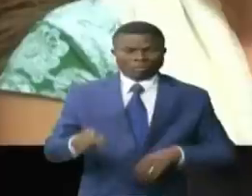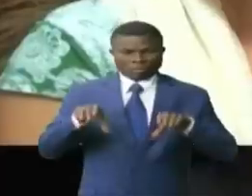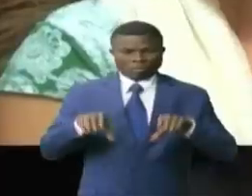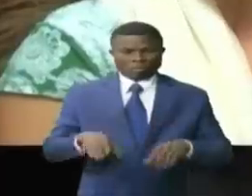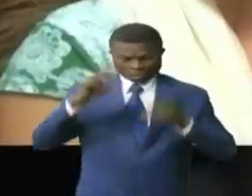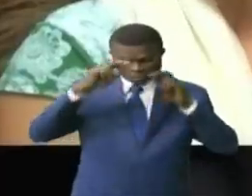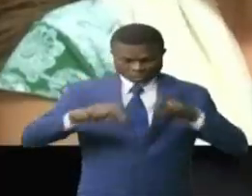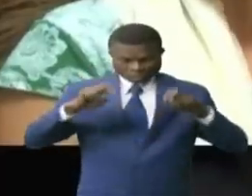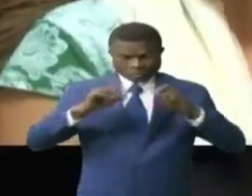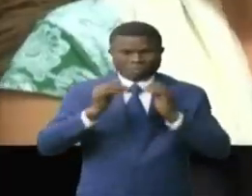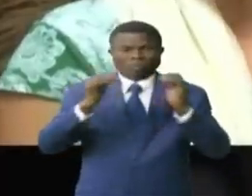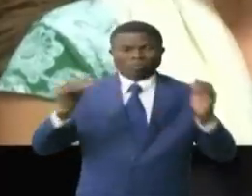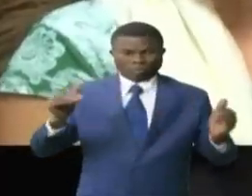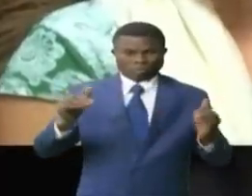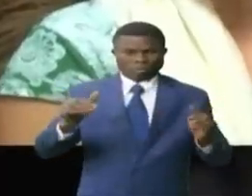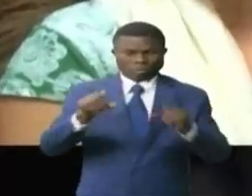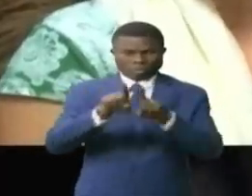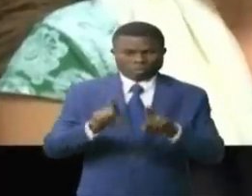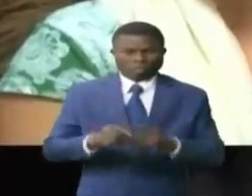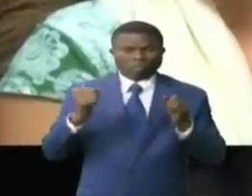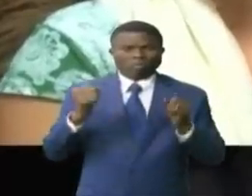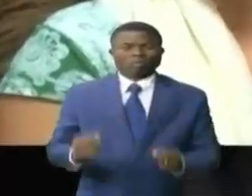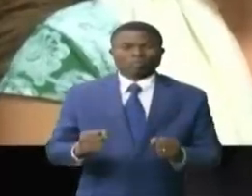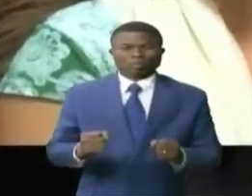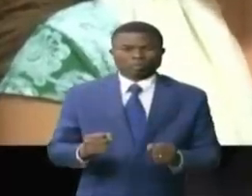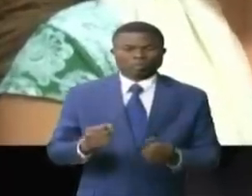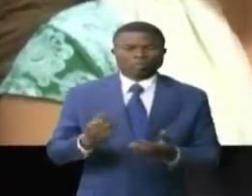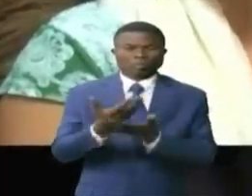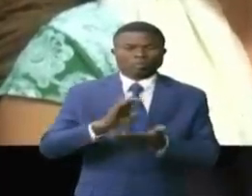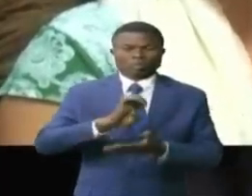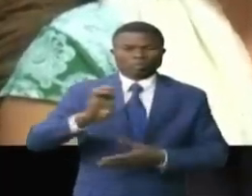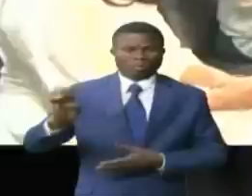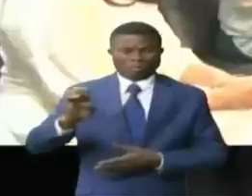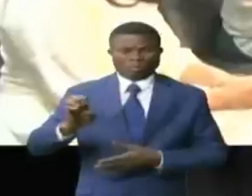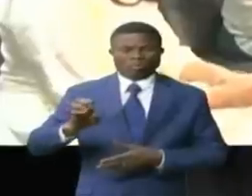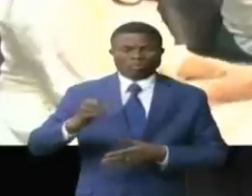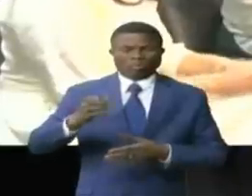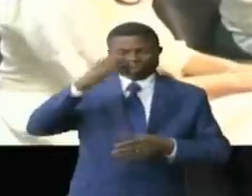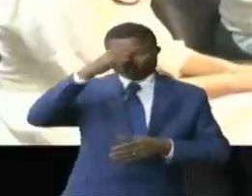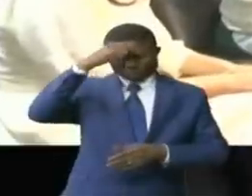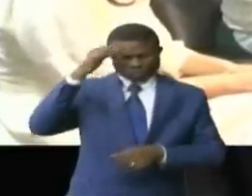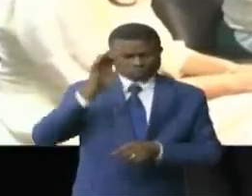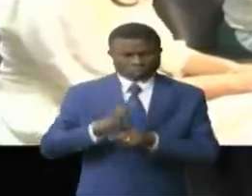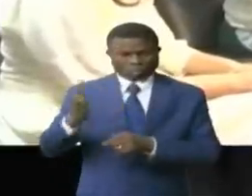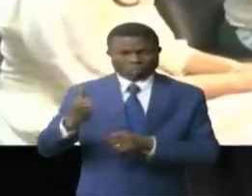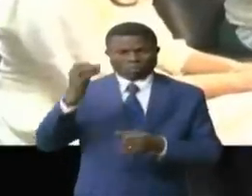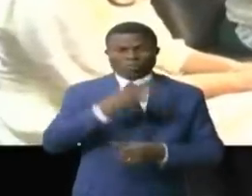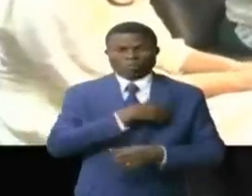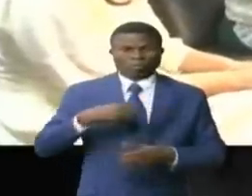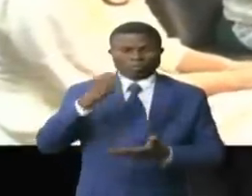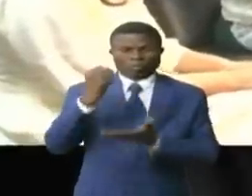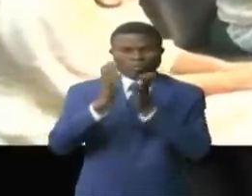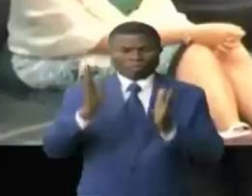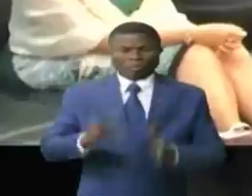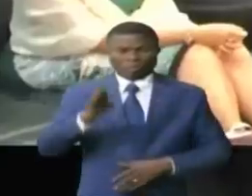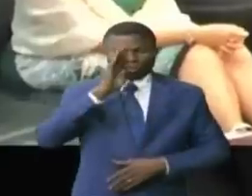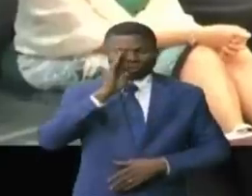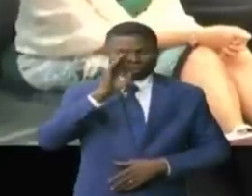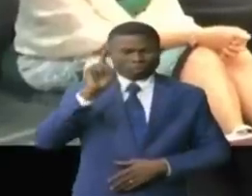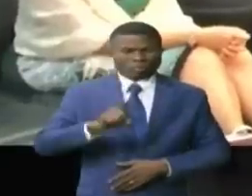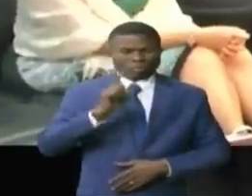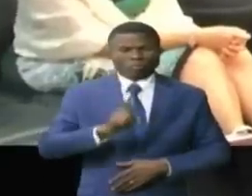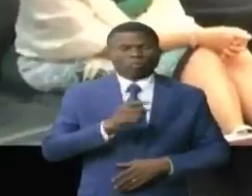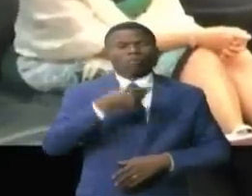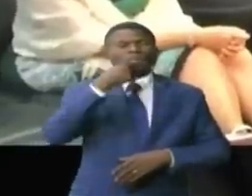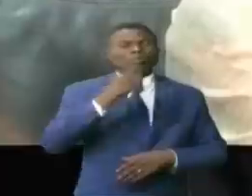la recherche de la paix et de la stabilisation dans cette région qui a déjà beaucoup souffert. L'ambassadrice belge a promis de plaider la cause